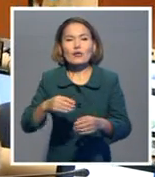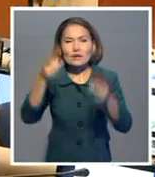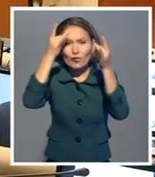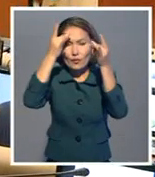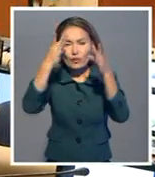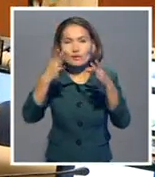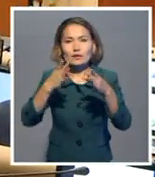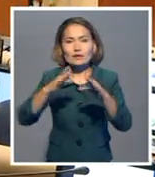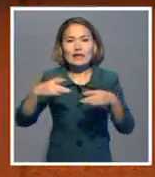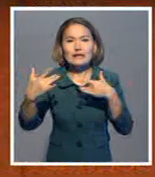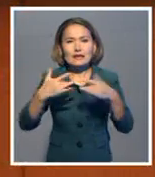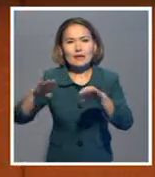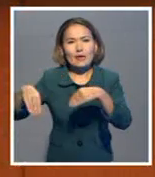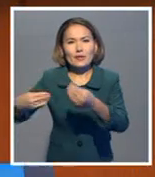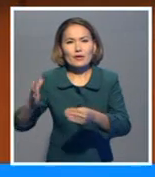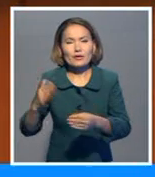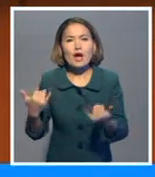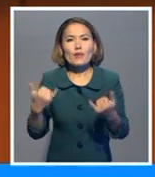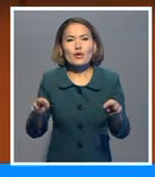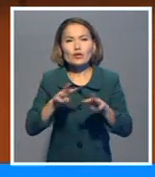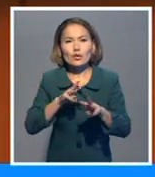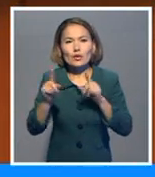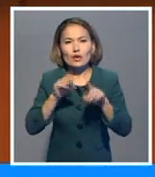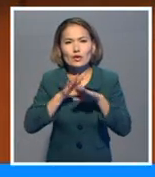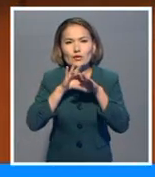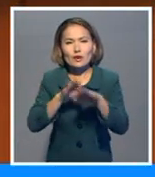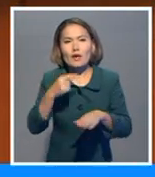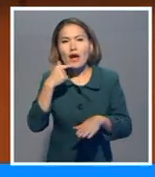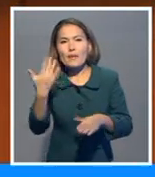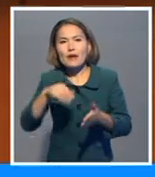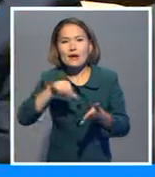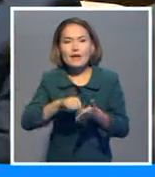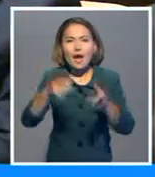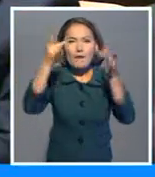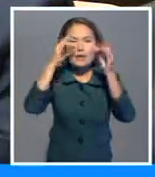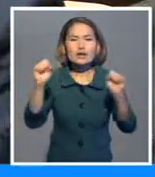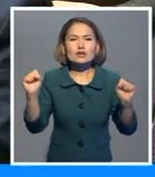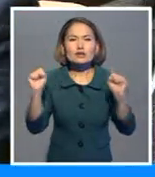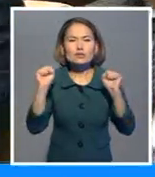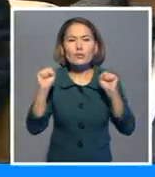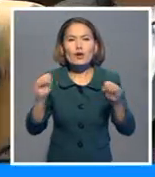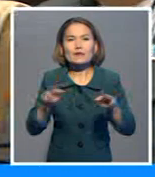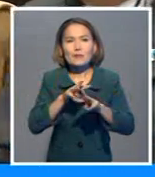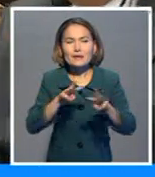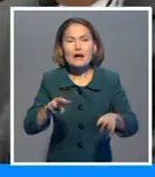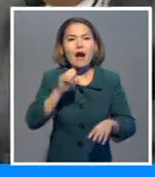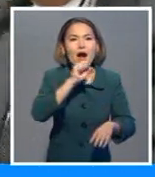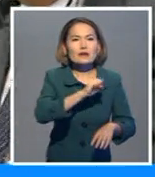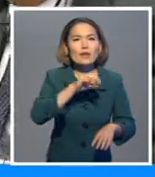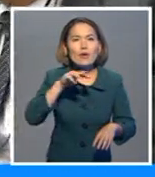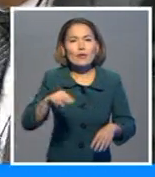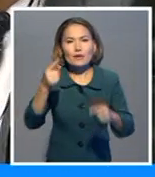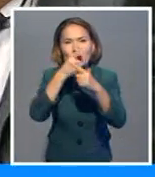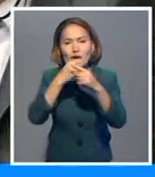қолданысына берілу тиіс. Бұл туралы мәжілістегі үкімет сағатында баяндама жасаған мәдениет және спорт министрі Арыстанбек Мұхамедиұлы жеткізді. Жиын